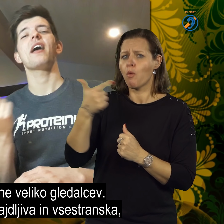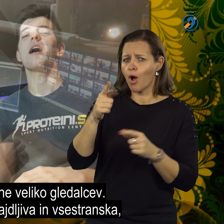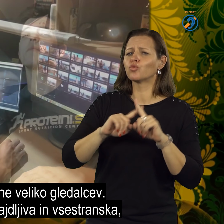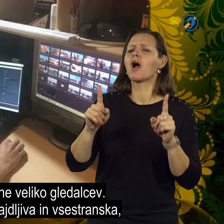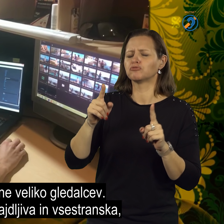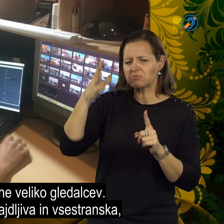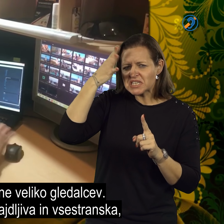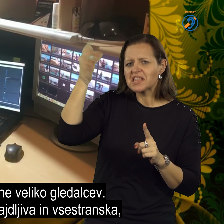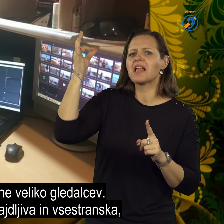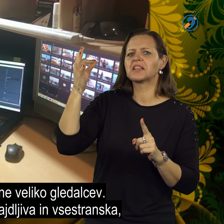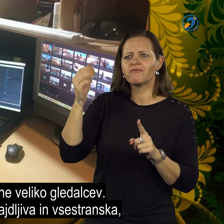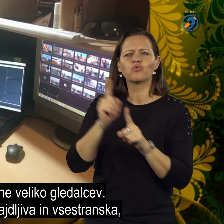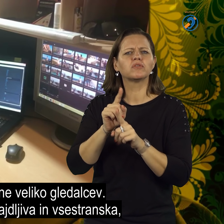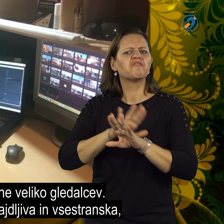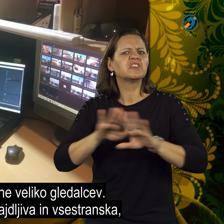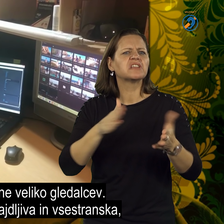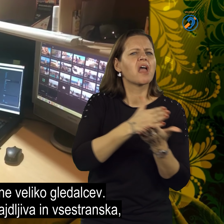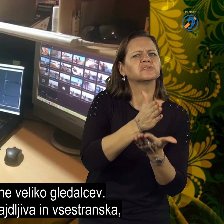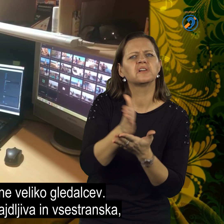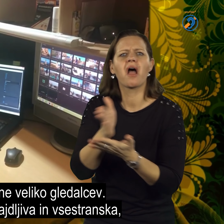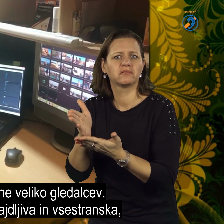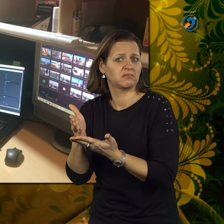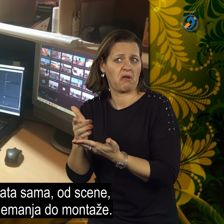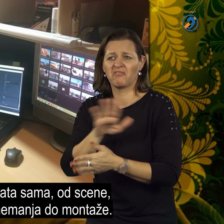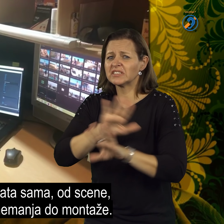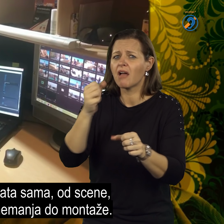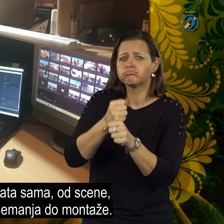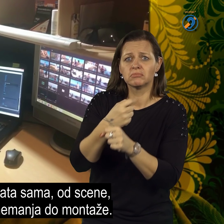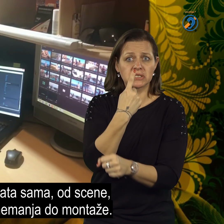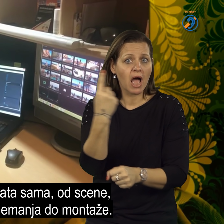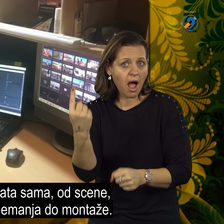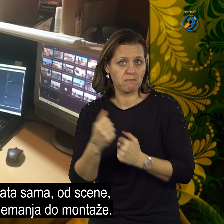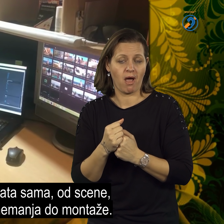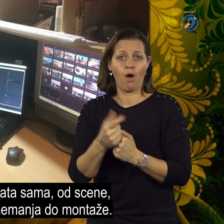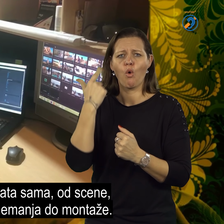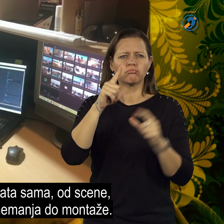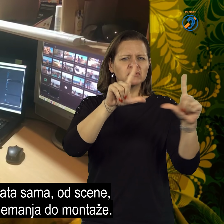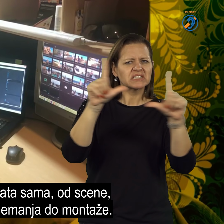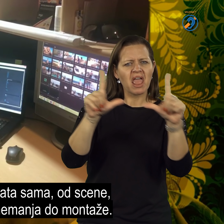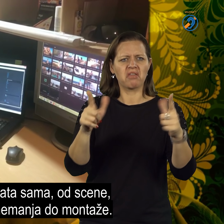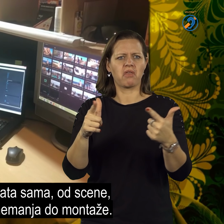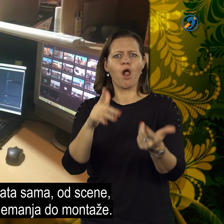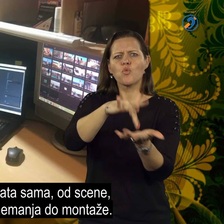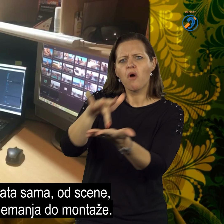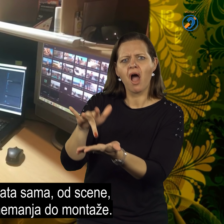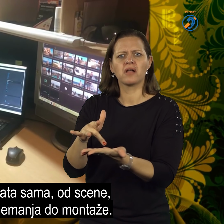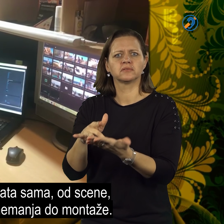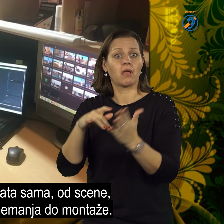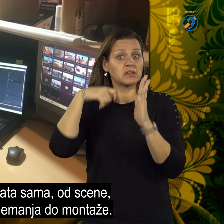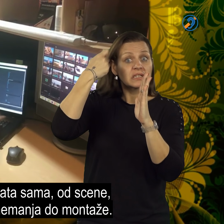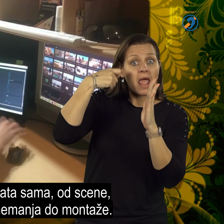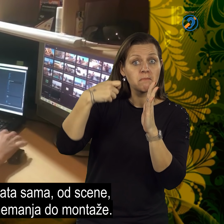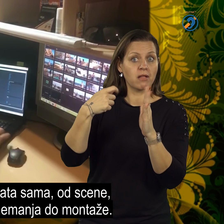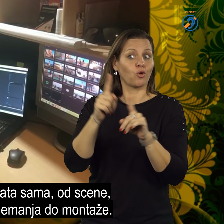Sicer sta iznajdljiva in sestranska, saj vse delata sama, od scene, lokacije, snimanja do